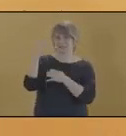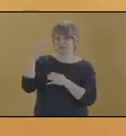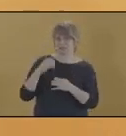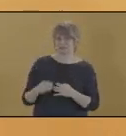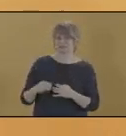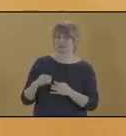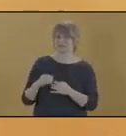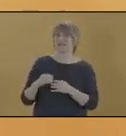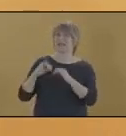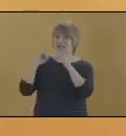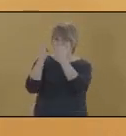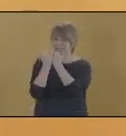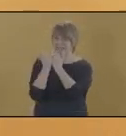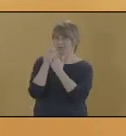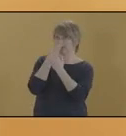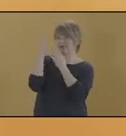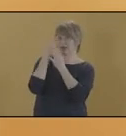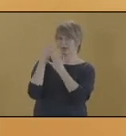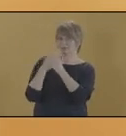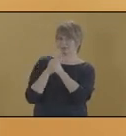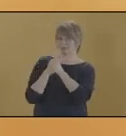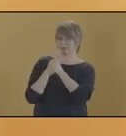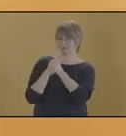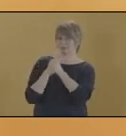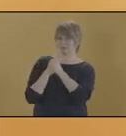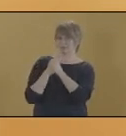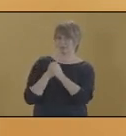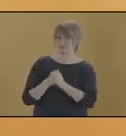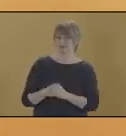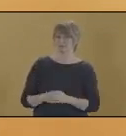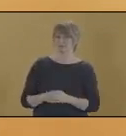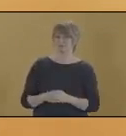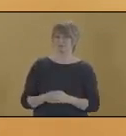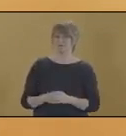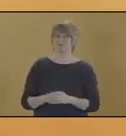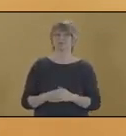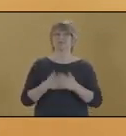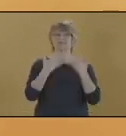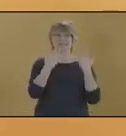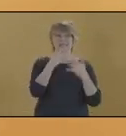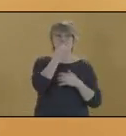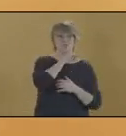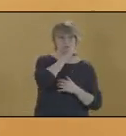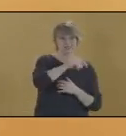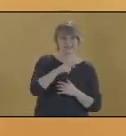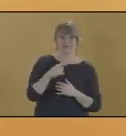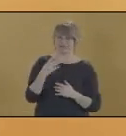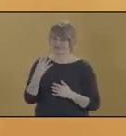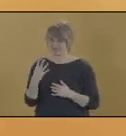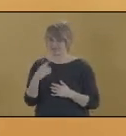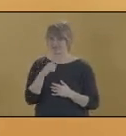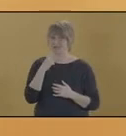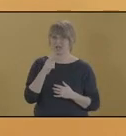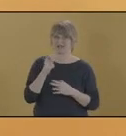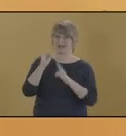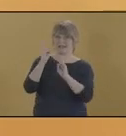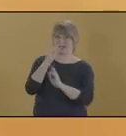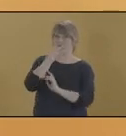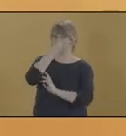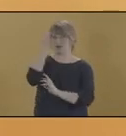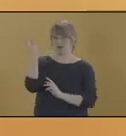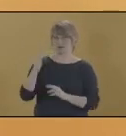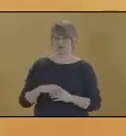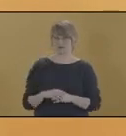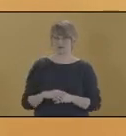davon waren die Eltern. Und bei 4 von 10 waren es Lehrkräfte. Und wir sehen auch in unseren Workshops bei Hashtag